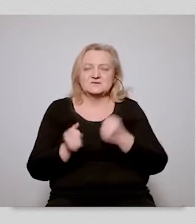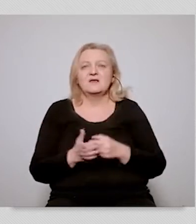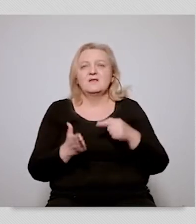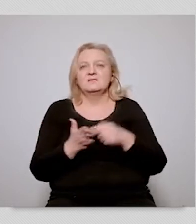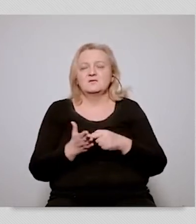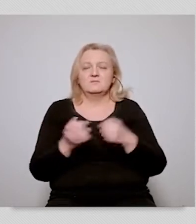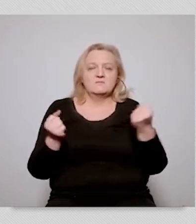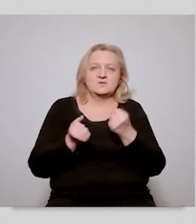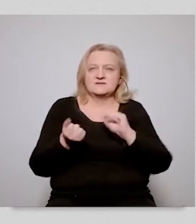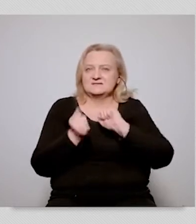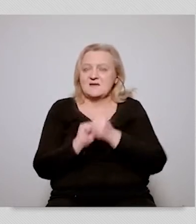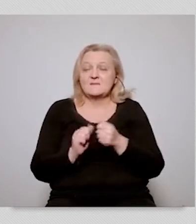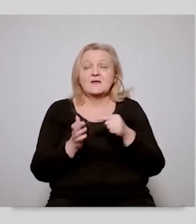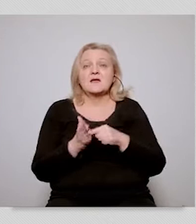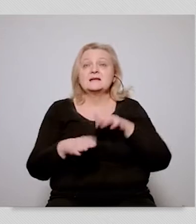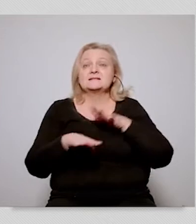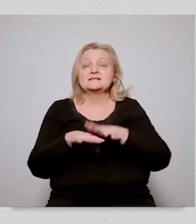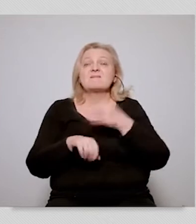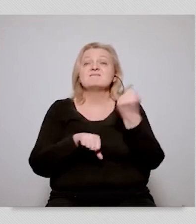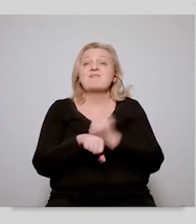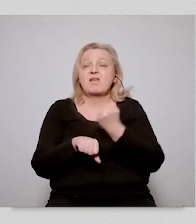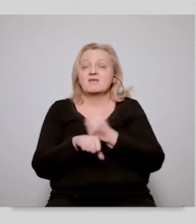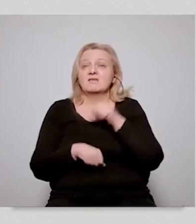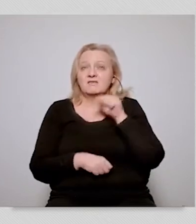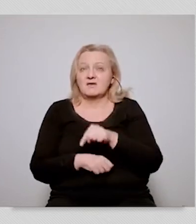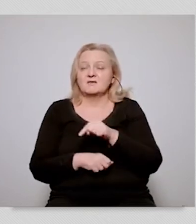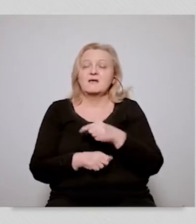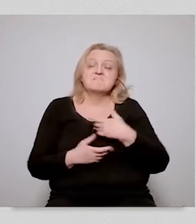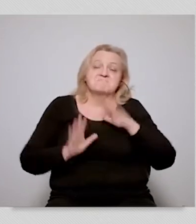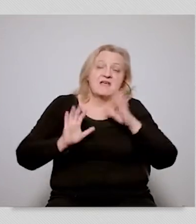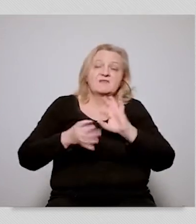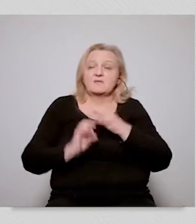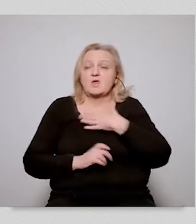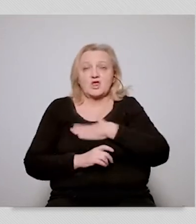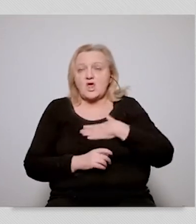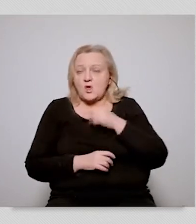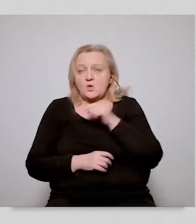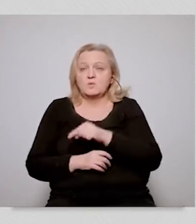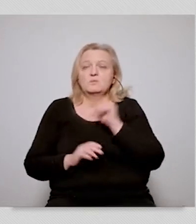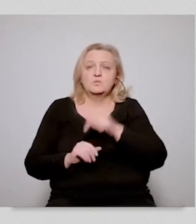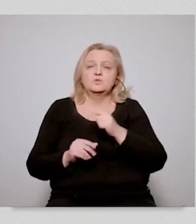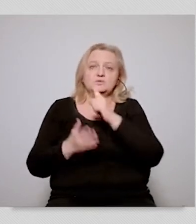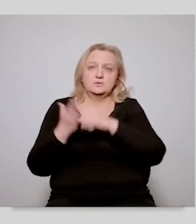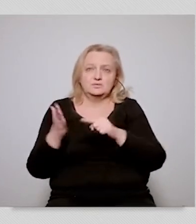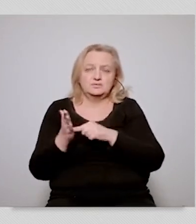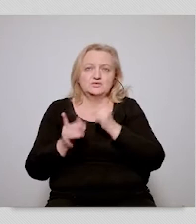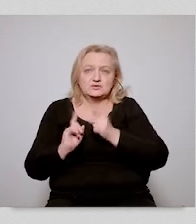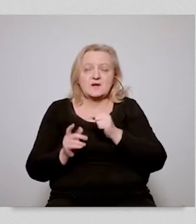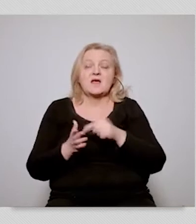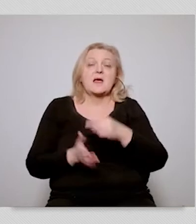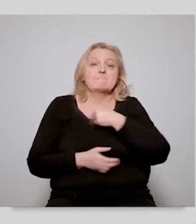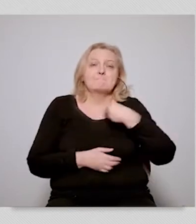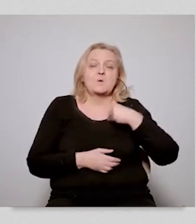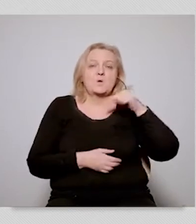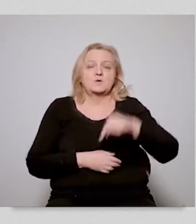jest radykalną zmianą, bo trzeba pamiętać, że system węglowy, jakkolwiek go nie lubimy, jak szybko musimy od niego odejść, był w Polsce